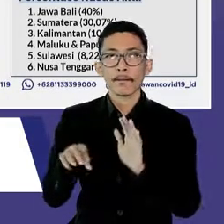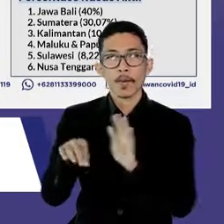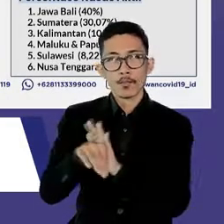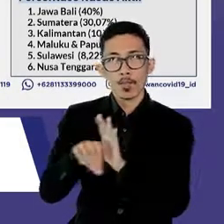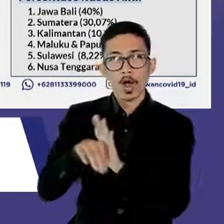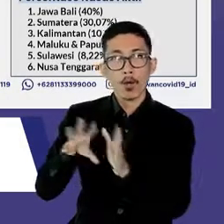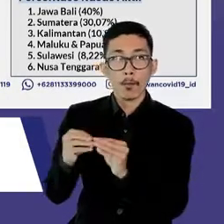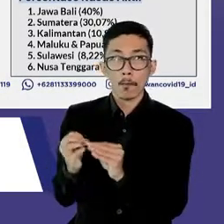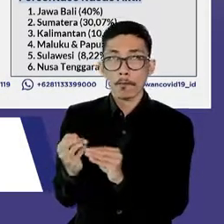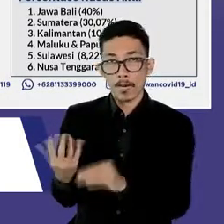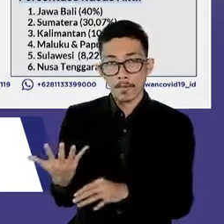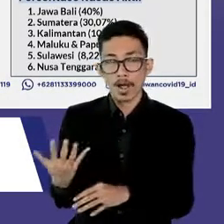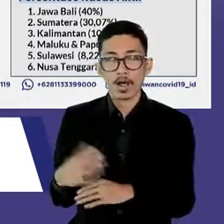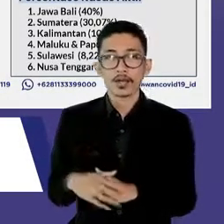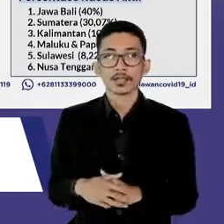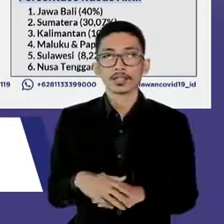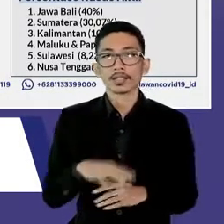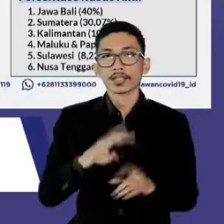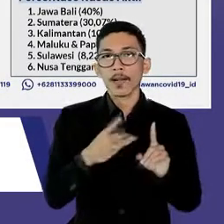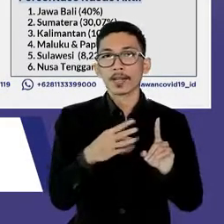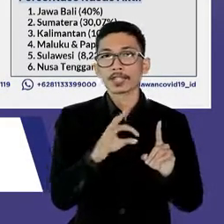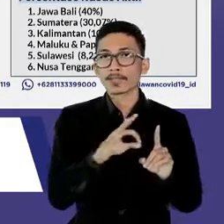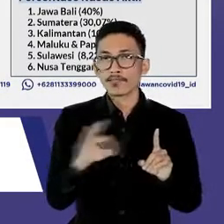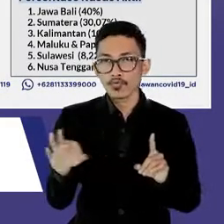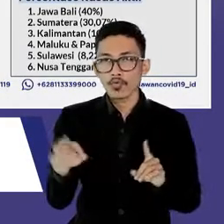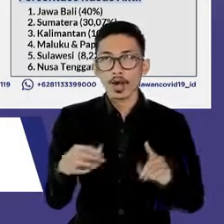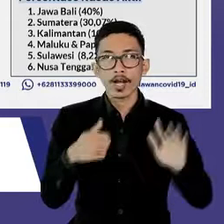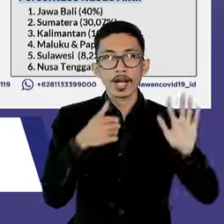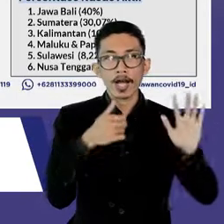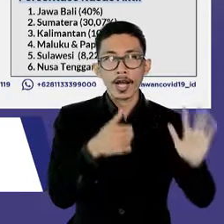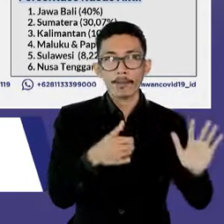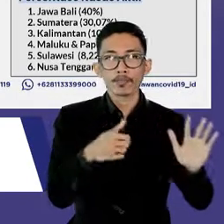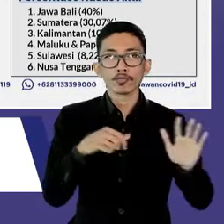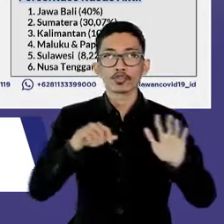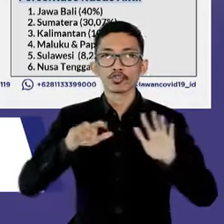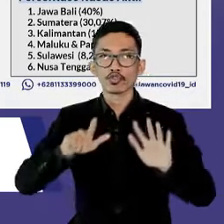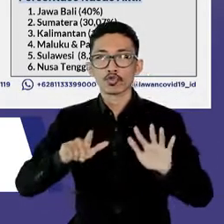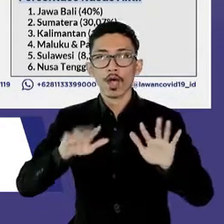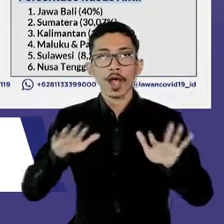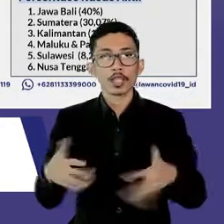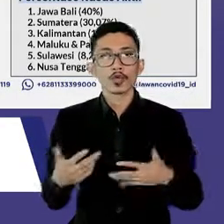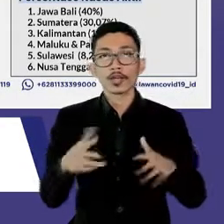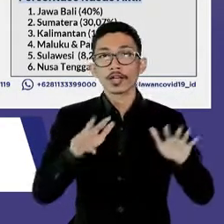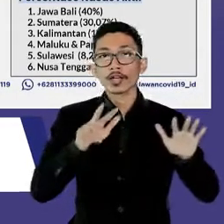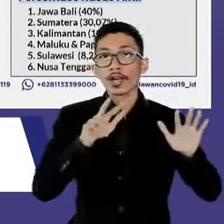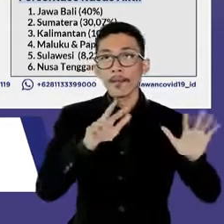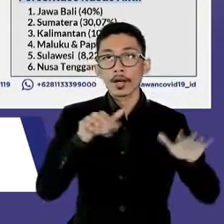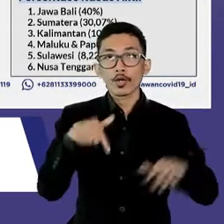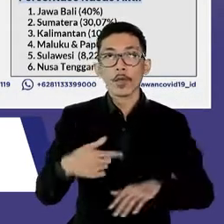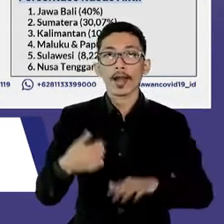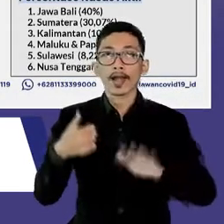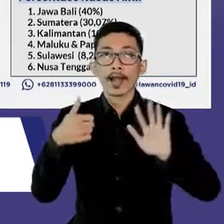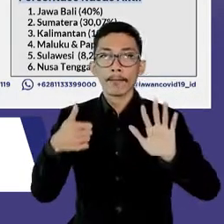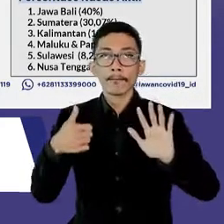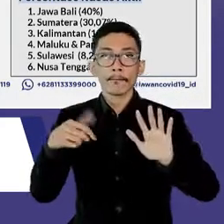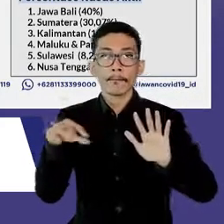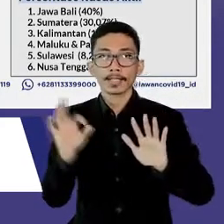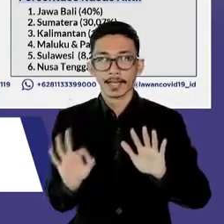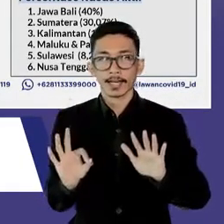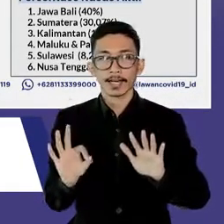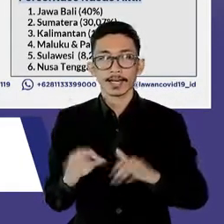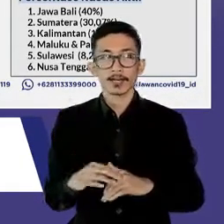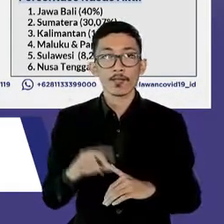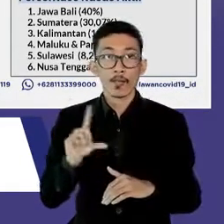13 1367 atau 8,6 persen jika dibandingkan dengan